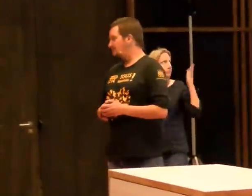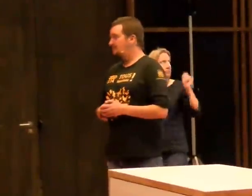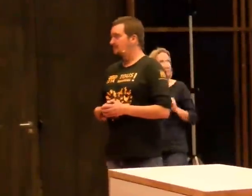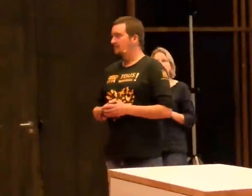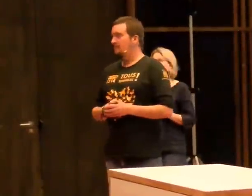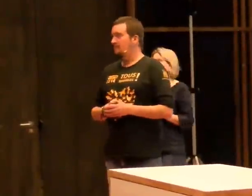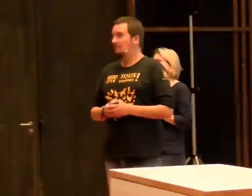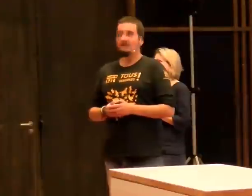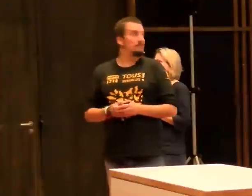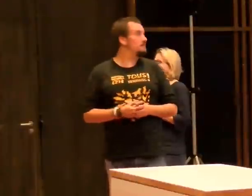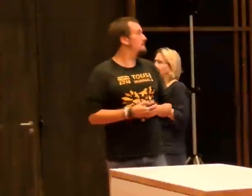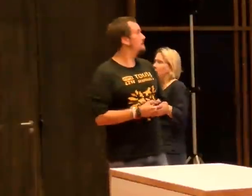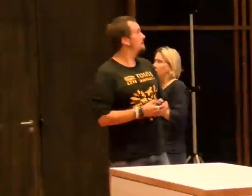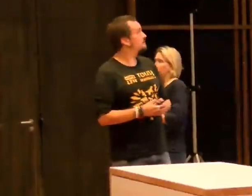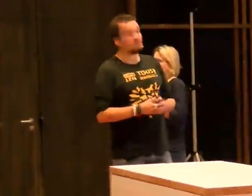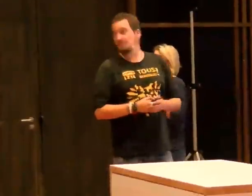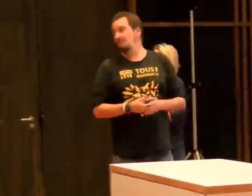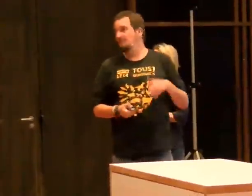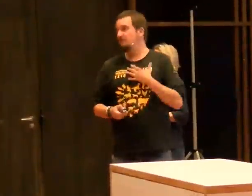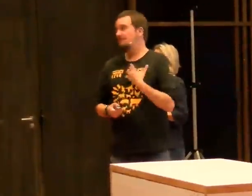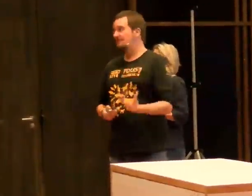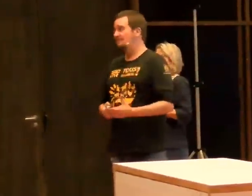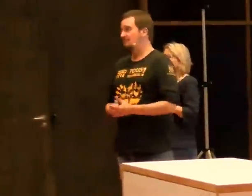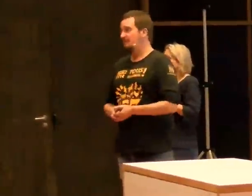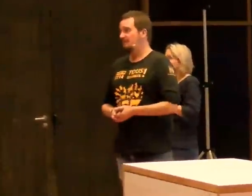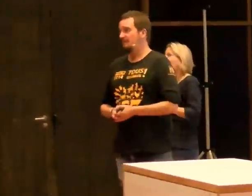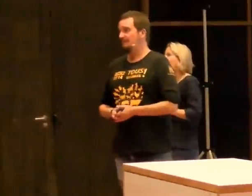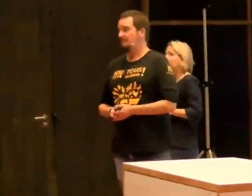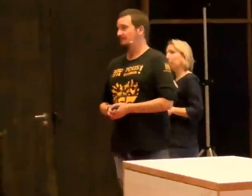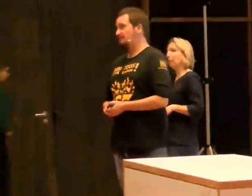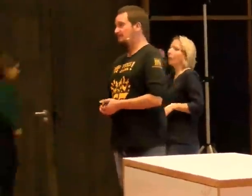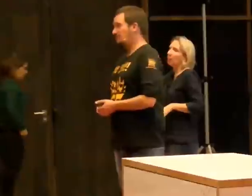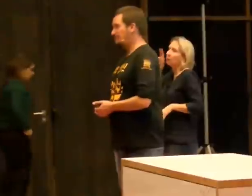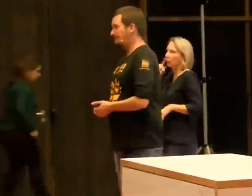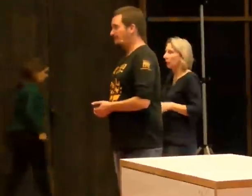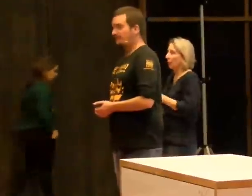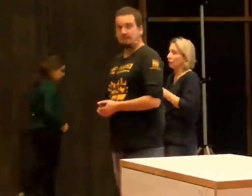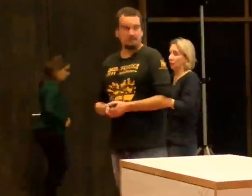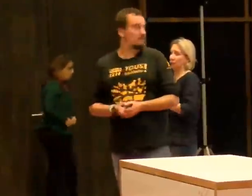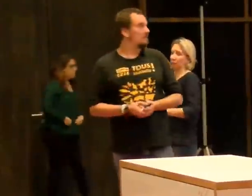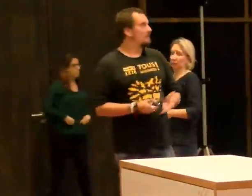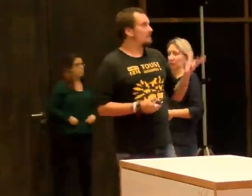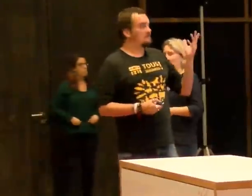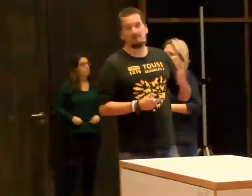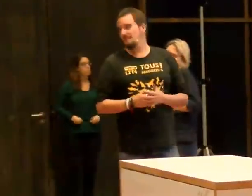cette photo vaut 1000 mots, et c'est quelque chose que même nous, qui sommes assez habitués à avoir des images pas très